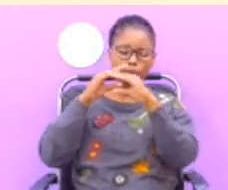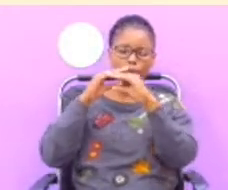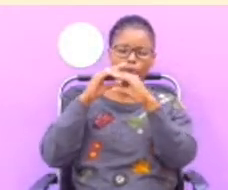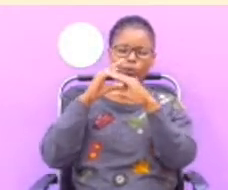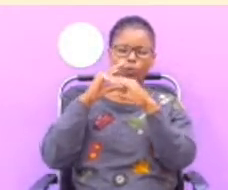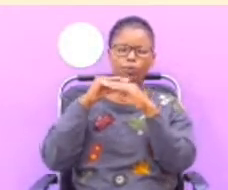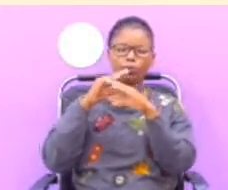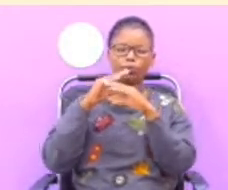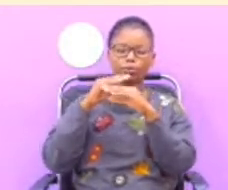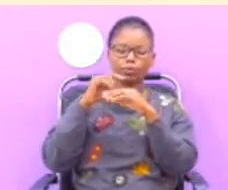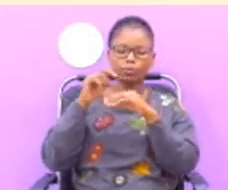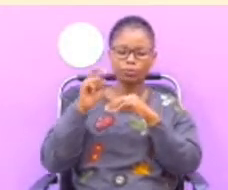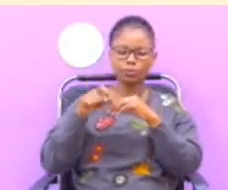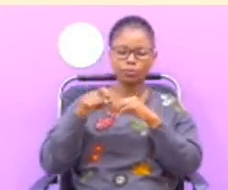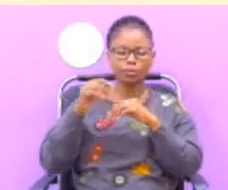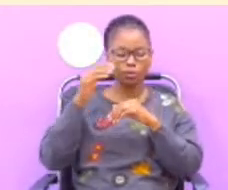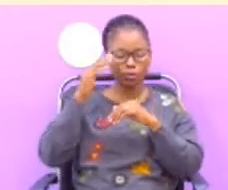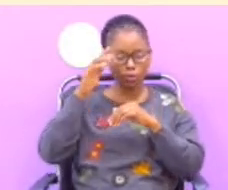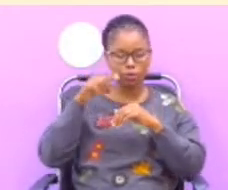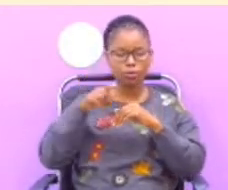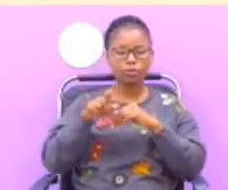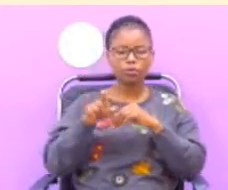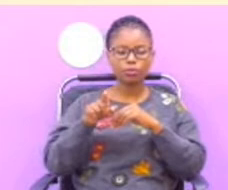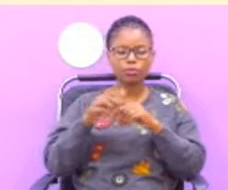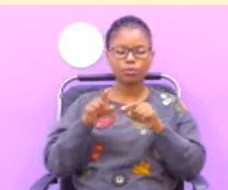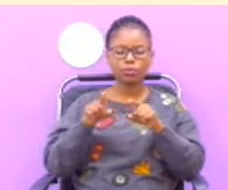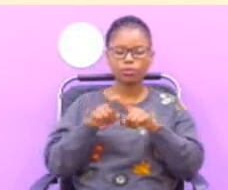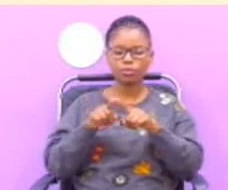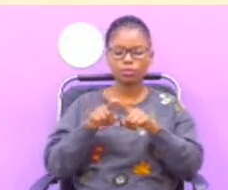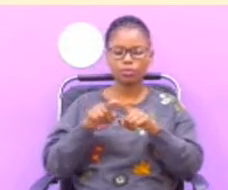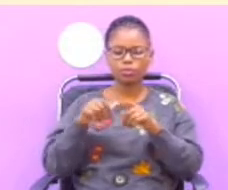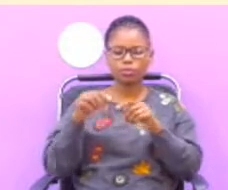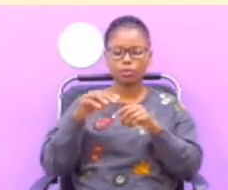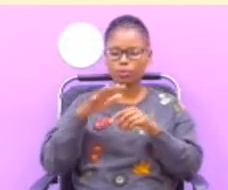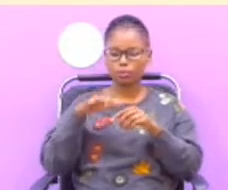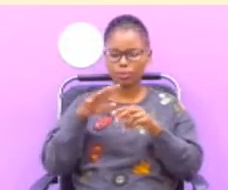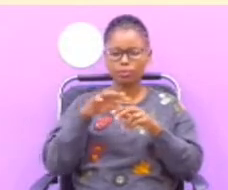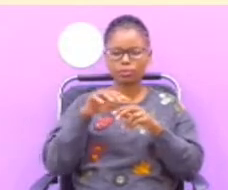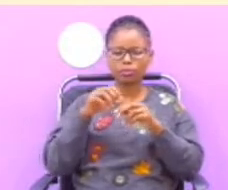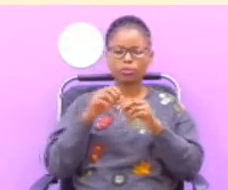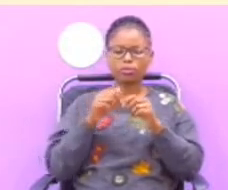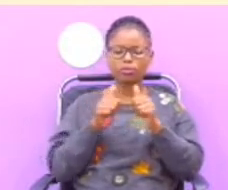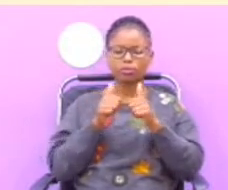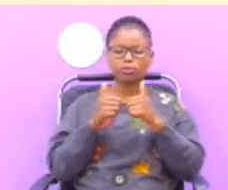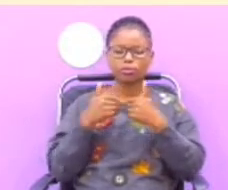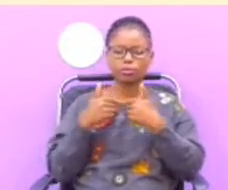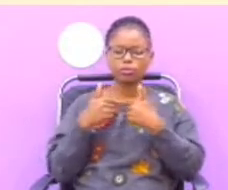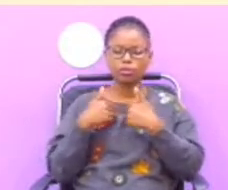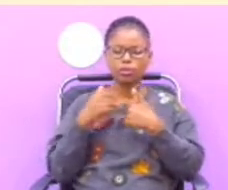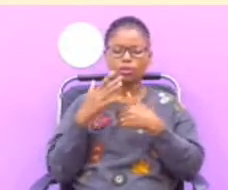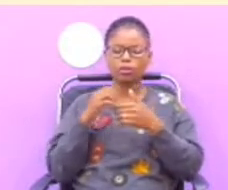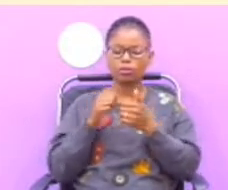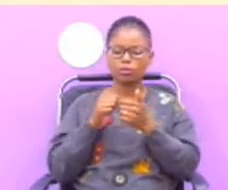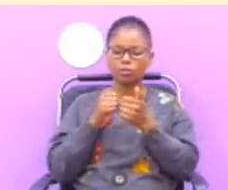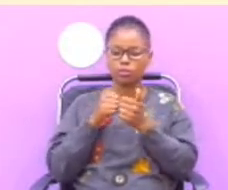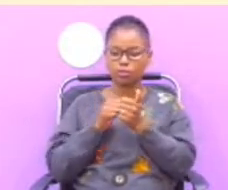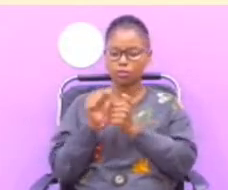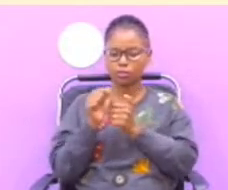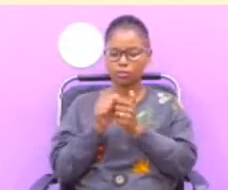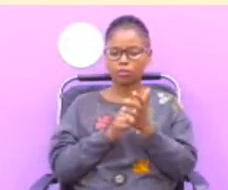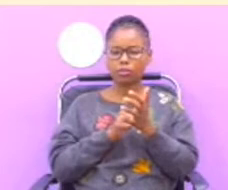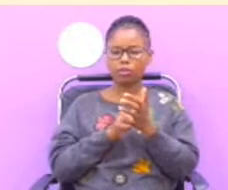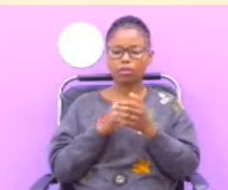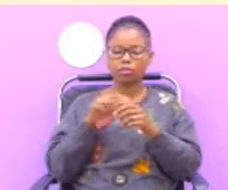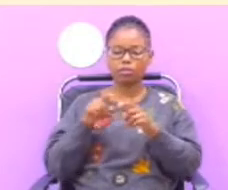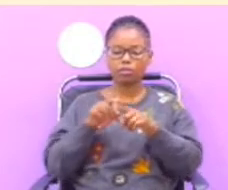korwo wĩiguĩte na wĩmenyete, ndũgakorwo itari-inĩ rĩa kũhobanĩrio na rĩa kũninanĩrio hamwe na